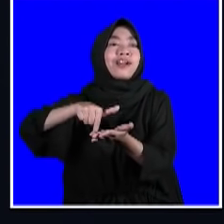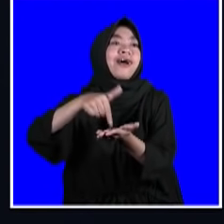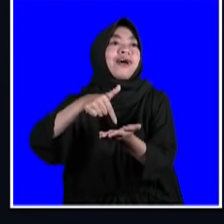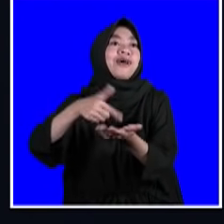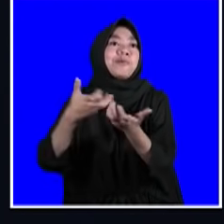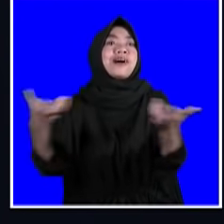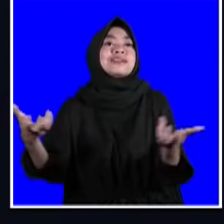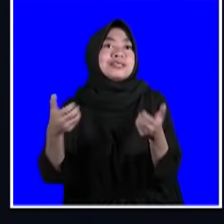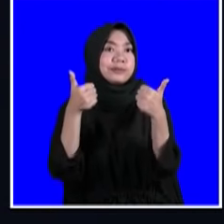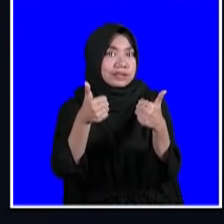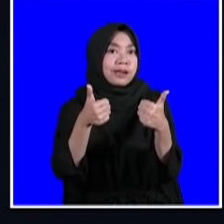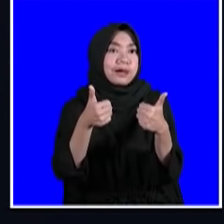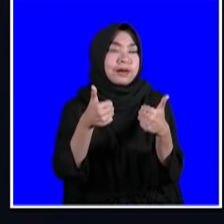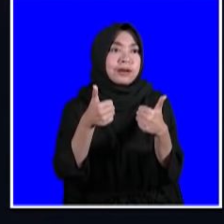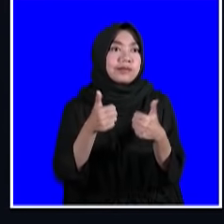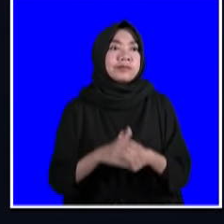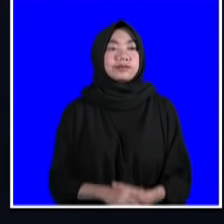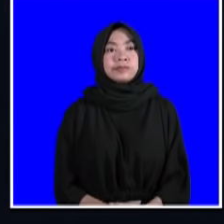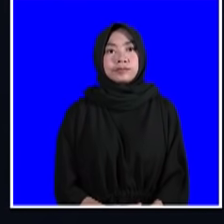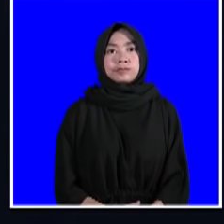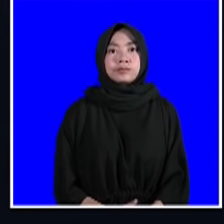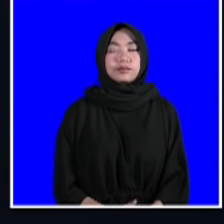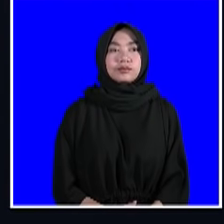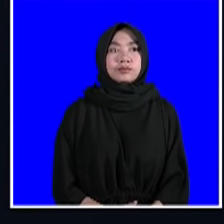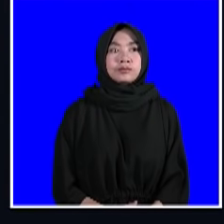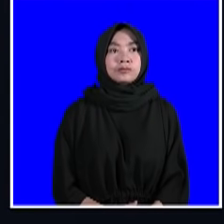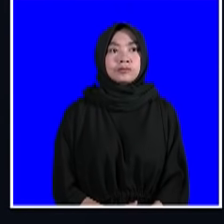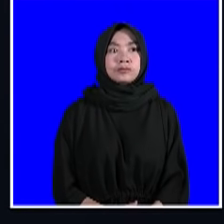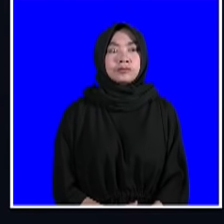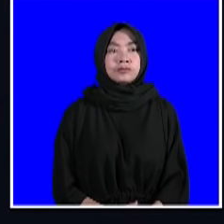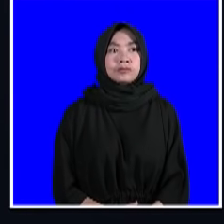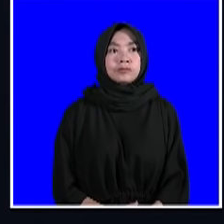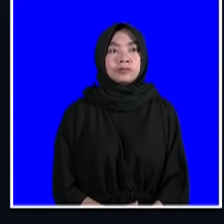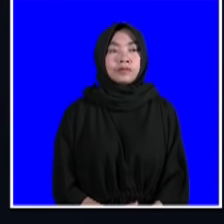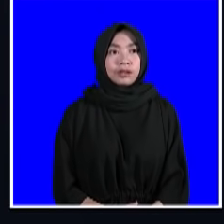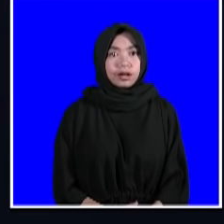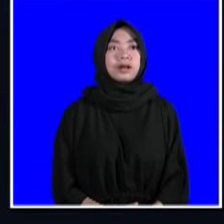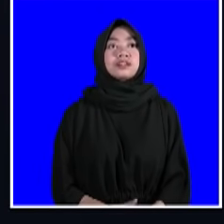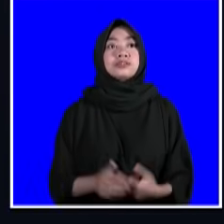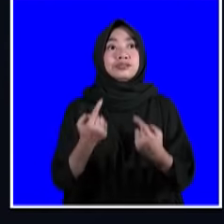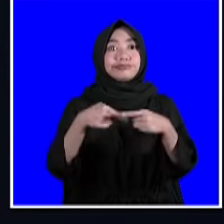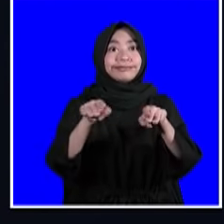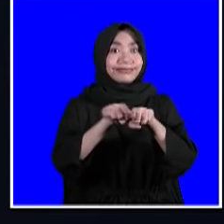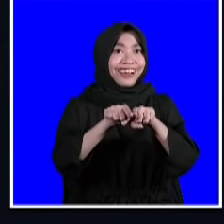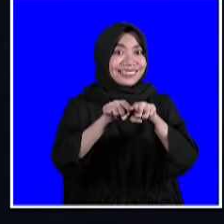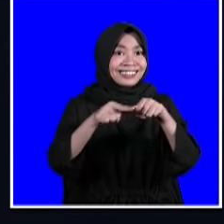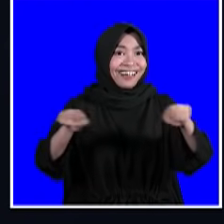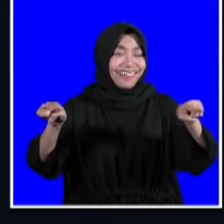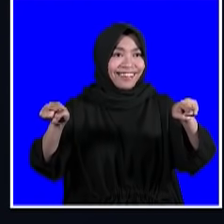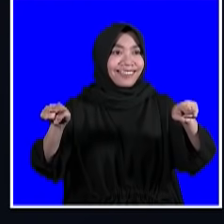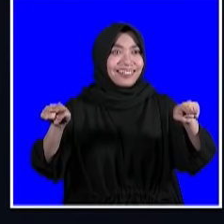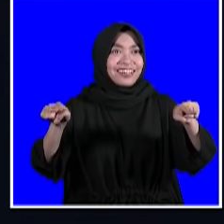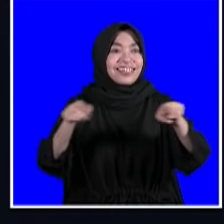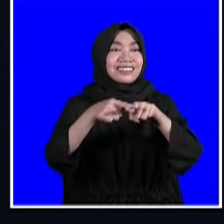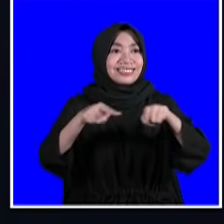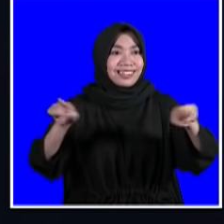secara proporsional. Nah, untuk itu memang ketika terjadi risiko perceraian, ya, maka